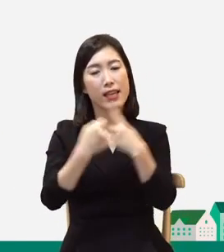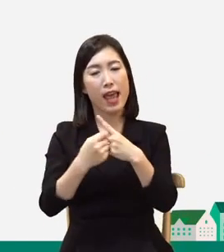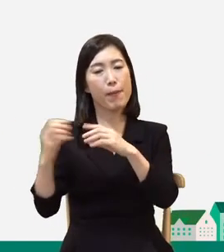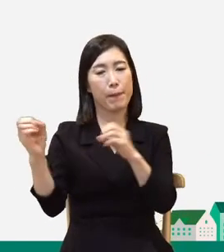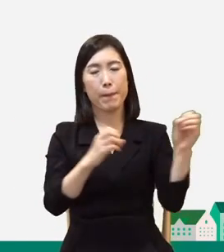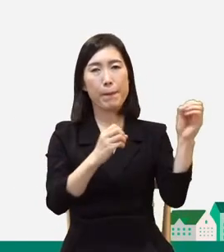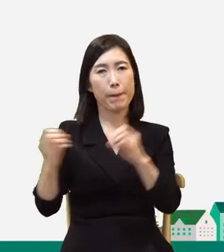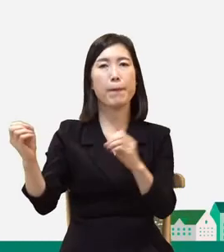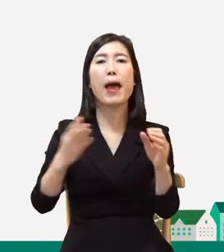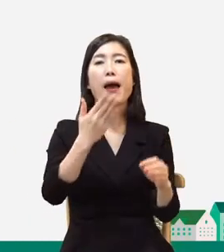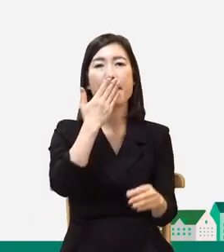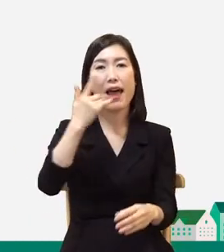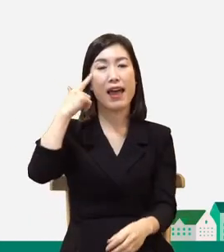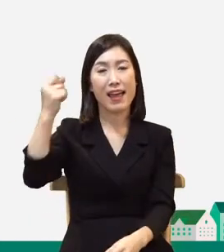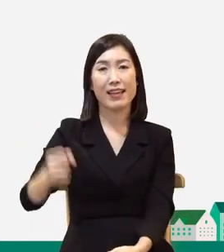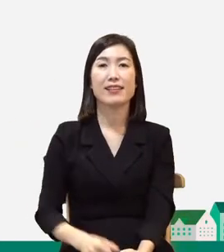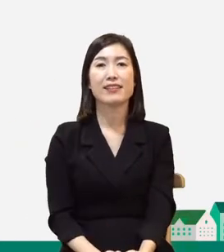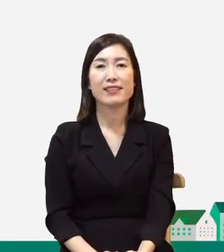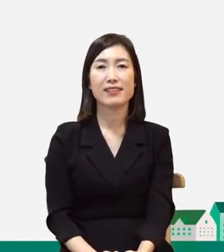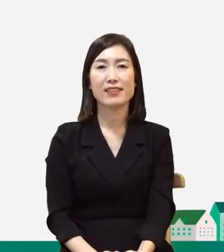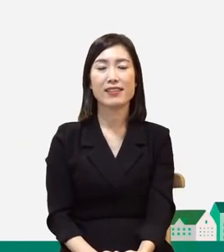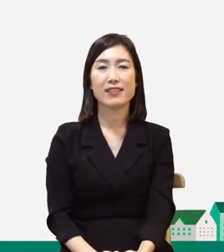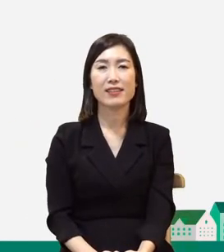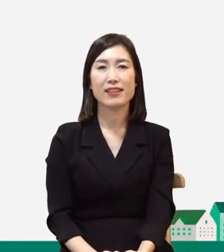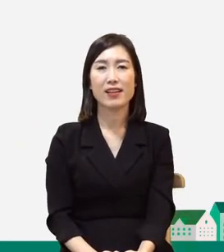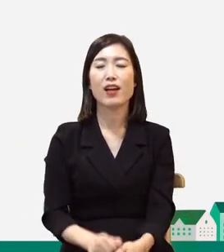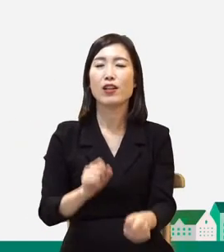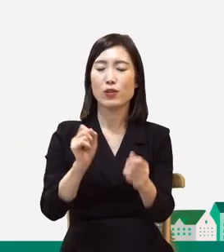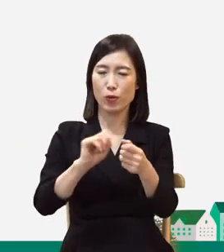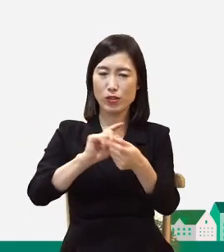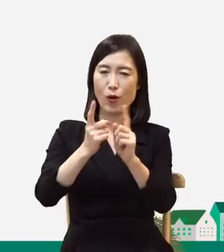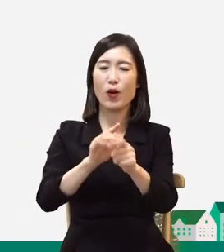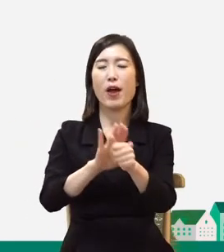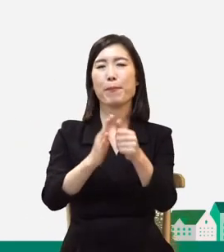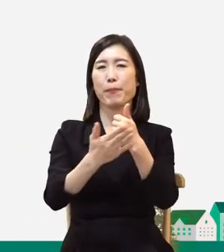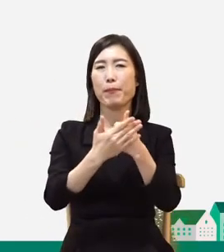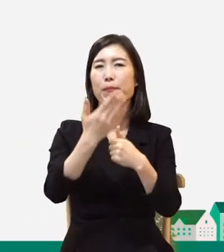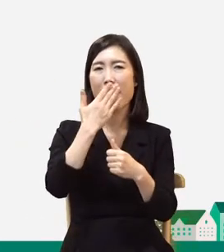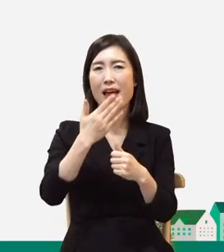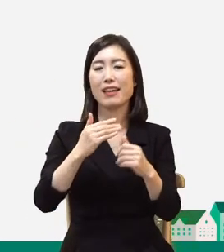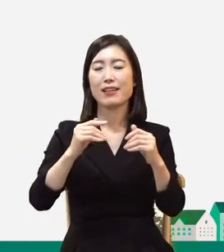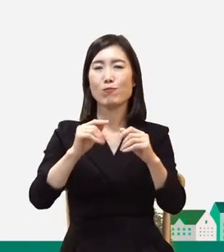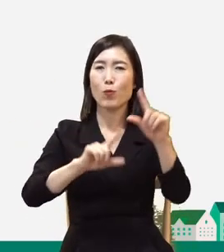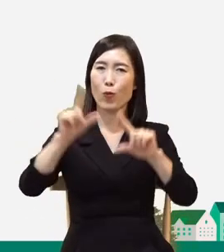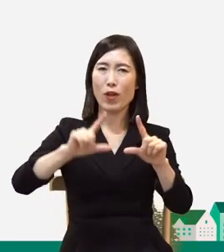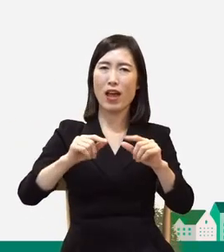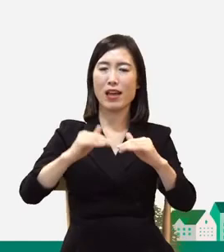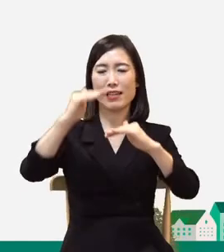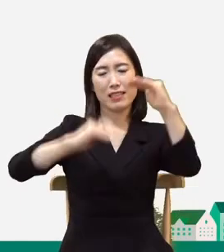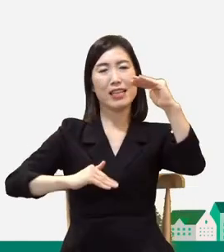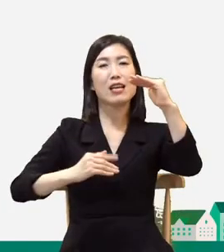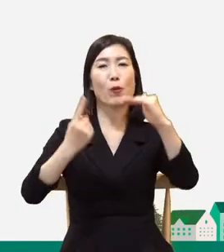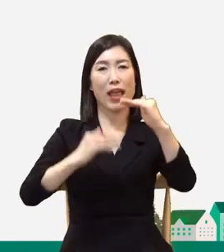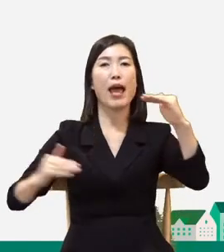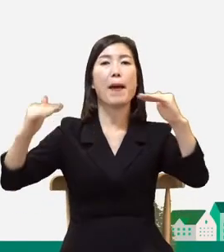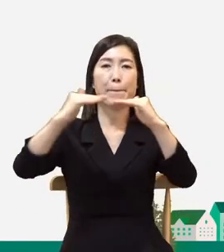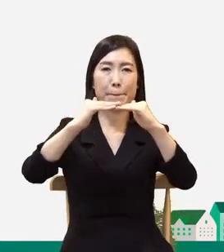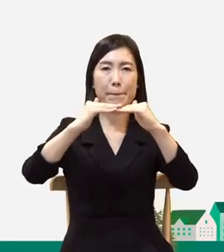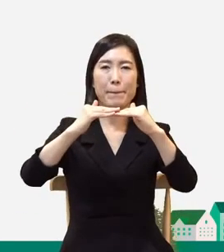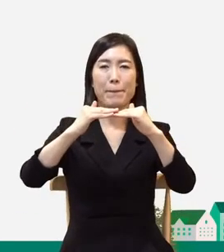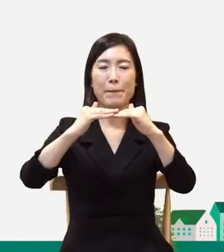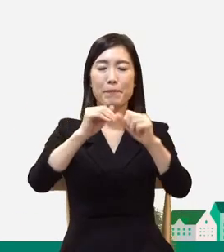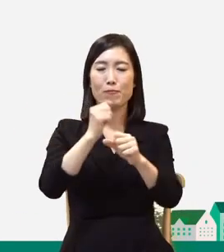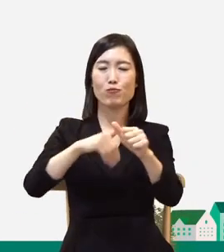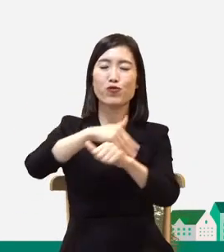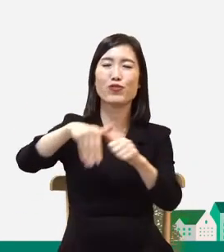이야기하고 논할 수 있고 상호 협력할 수 있는 체계가 된다고 생각해서 그런 문화들을 만들려고 하는데 그게